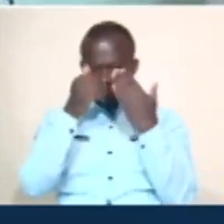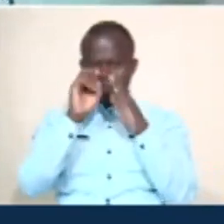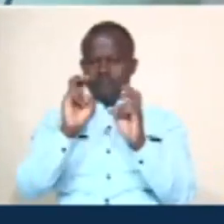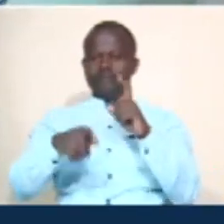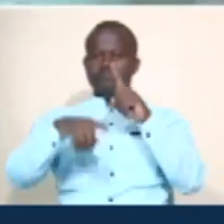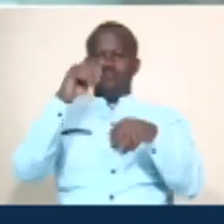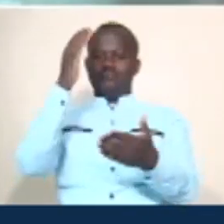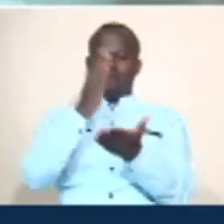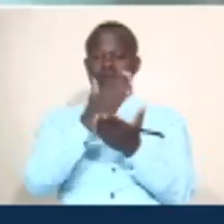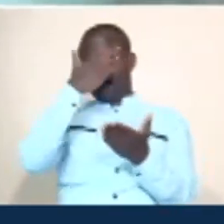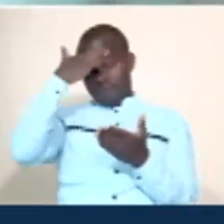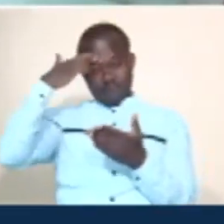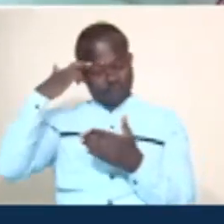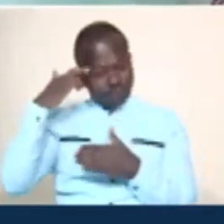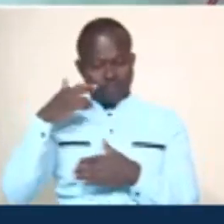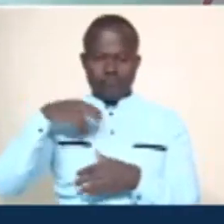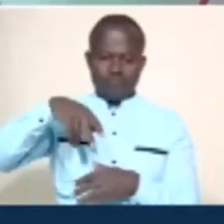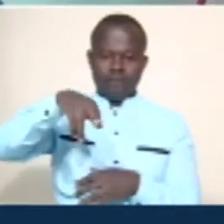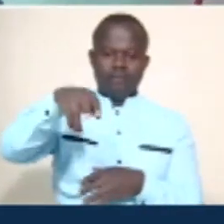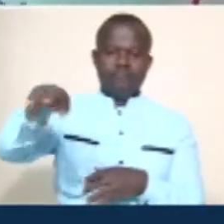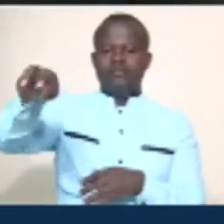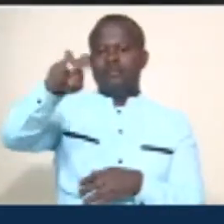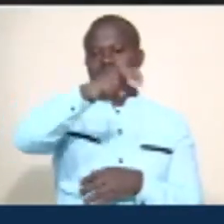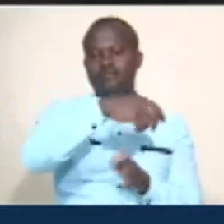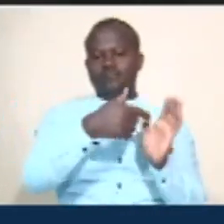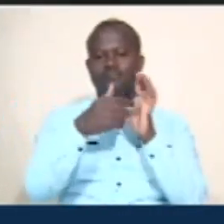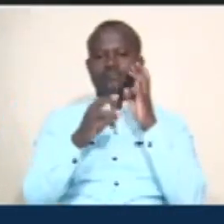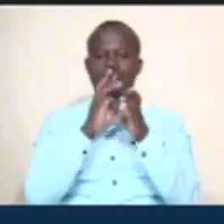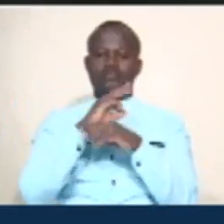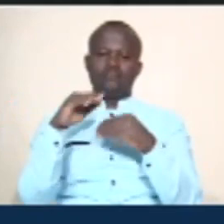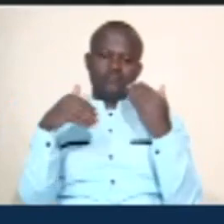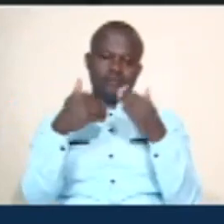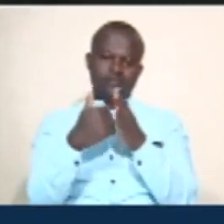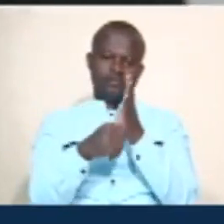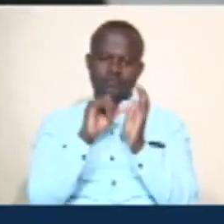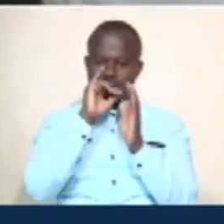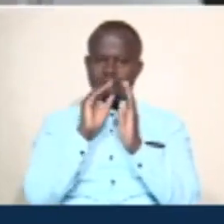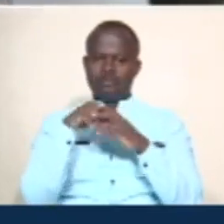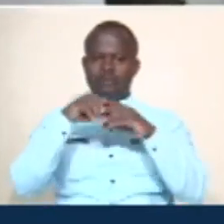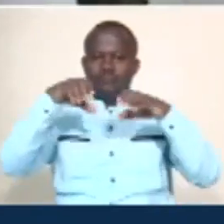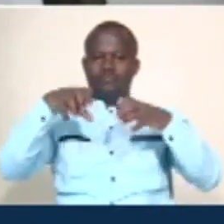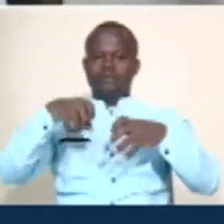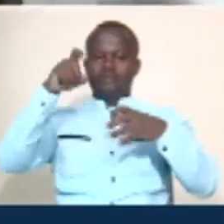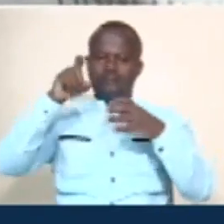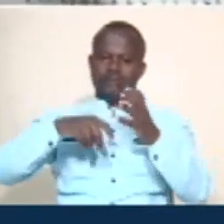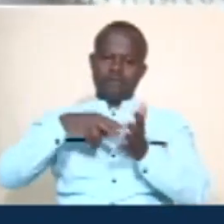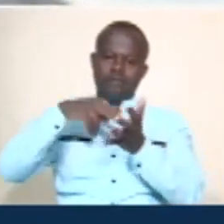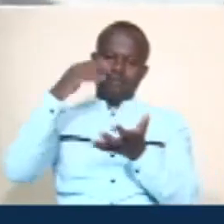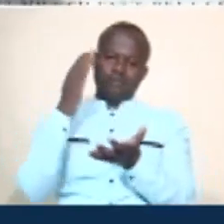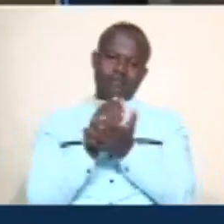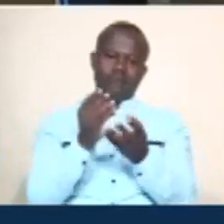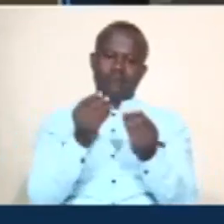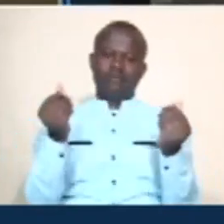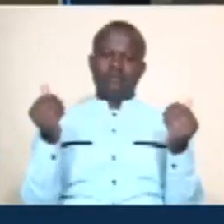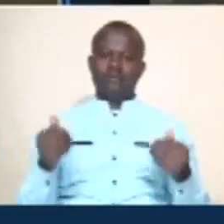buhagarare. Niyo mpamvu y'urugendo bakoze aho bari bagambiriye kwereka isi yose ko ikibazo cy'abatutsi bo muri Kongo gikwiye guhagurukirwa